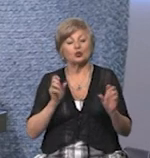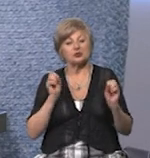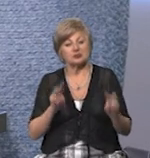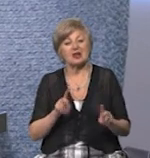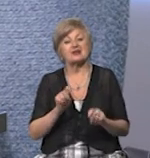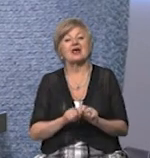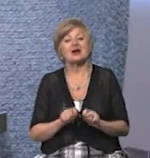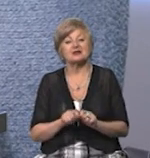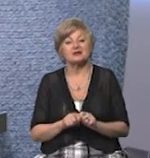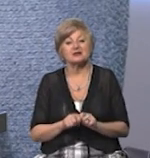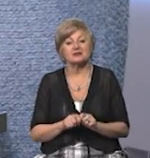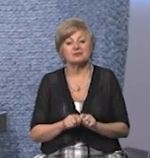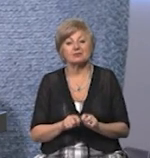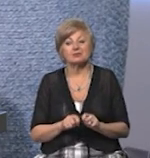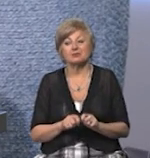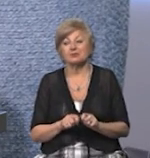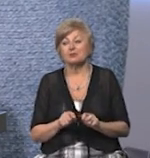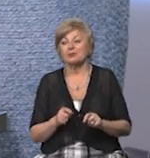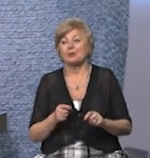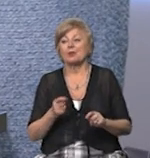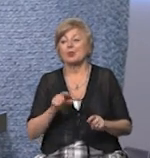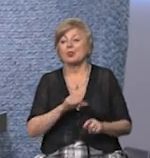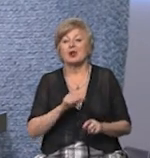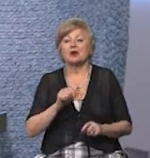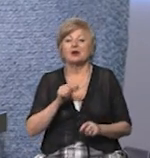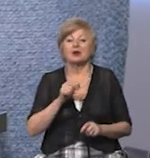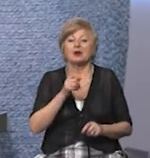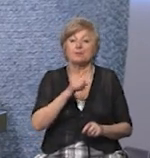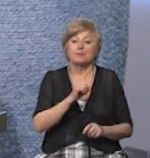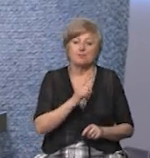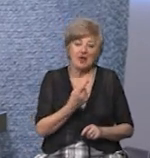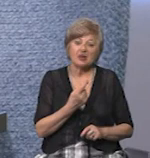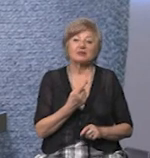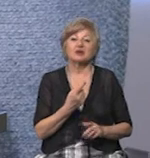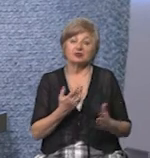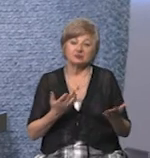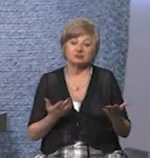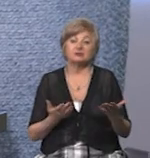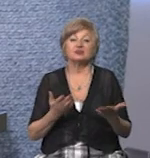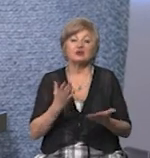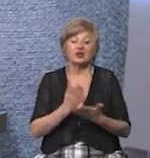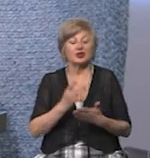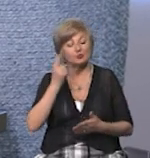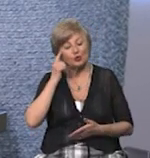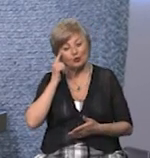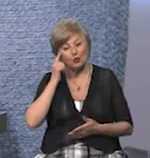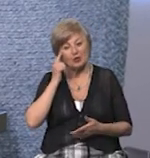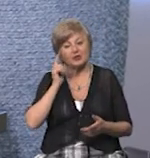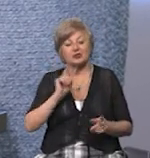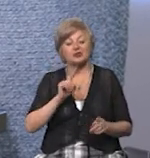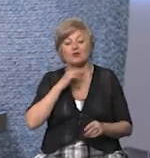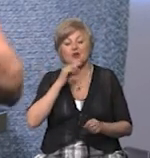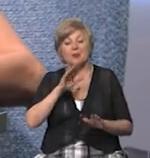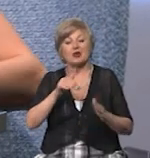контрагента, ставить B. А – це найліпша оцінка, Б – це вже є над чим замислитися і на що звертати